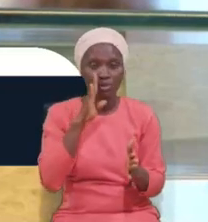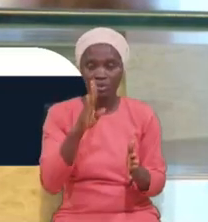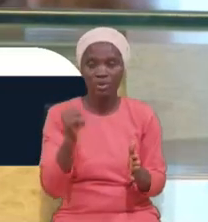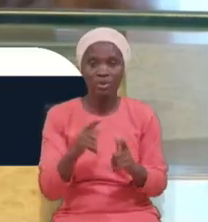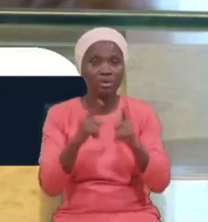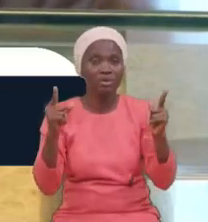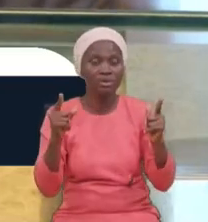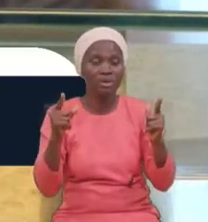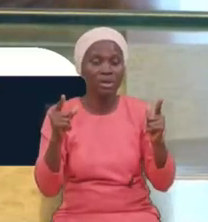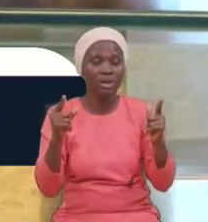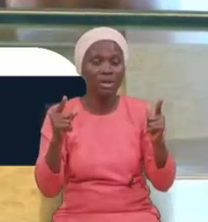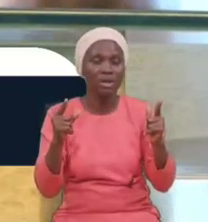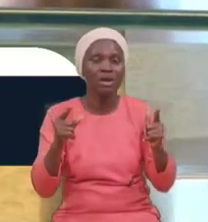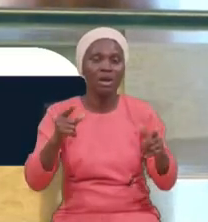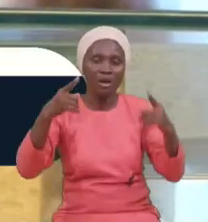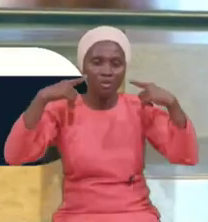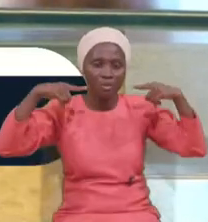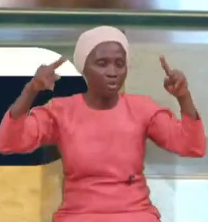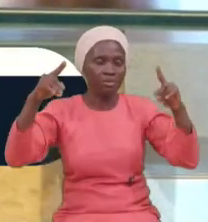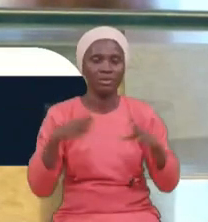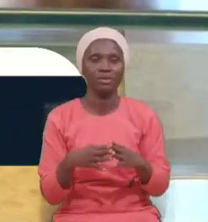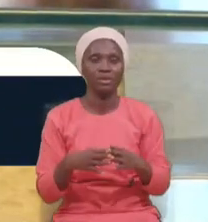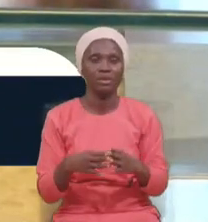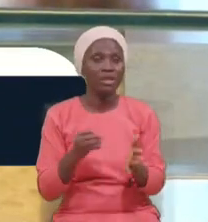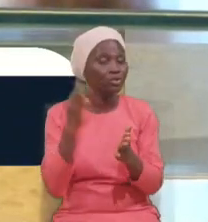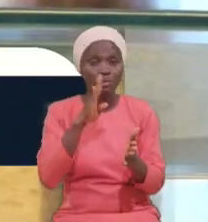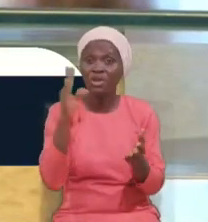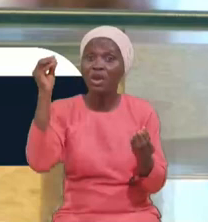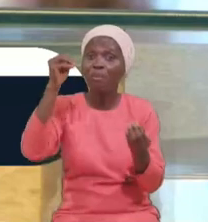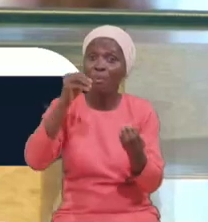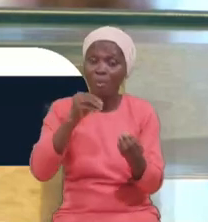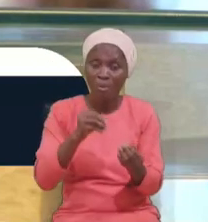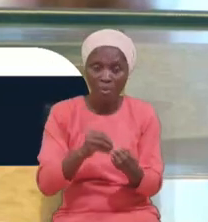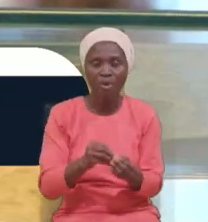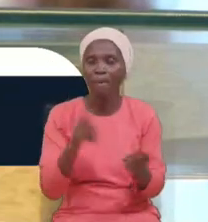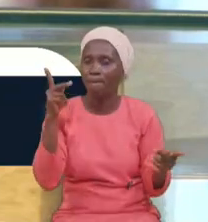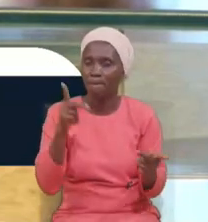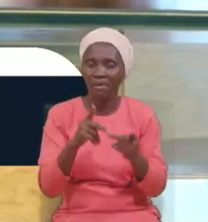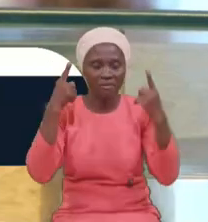grande publicité, une publicité plus efficace parce qu'il va le dire au